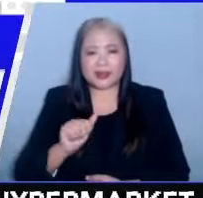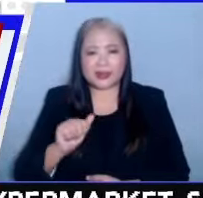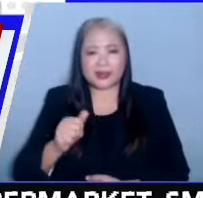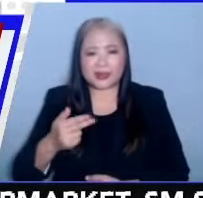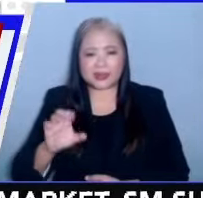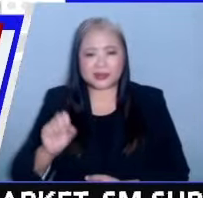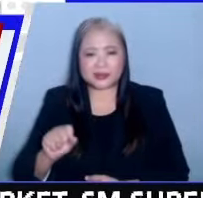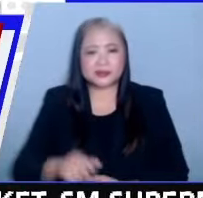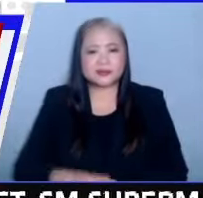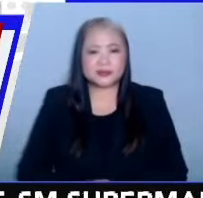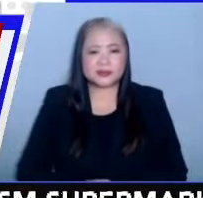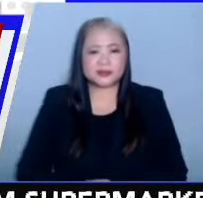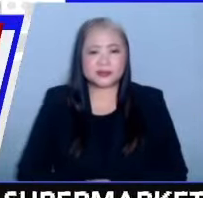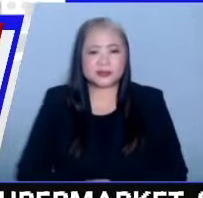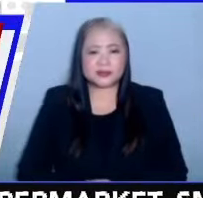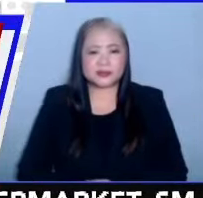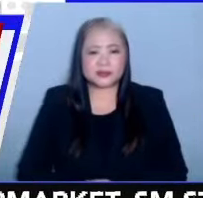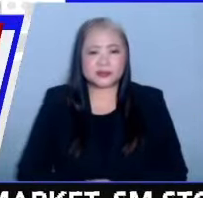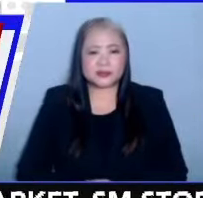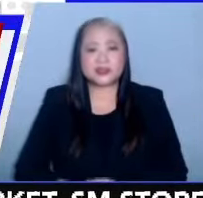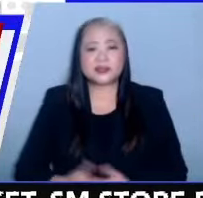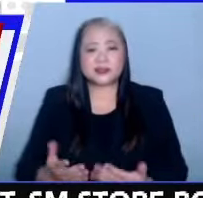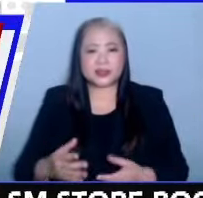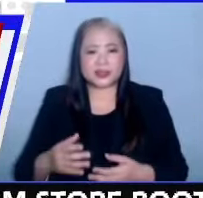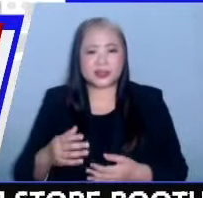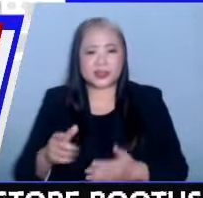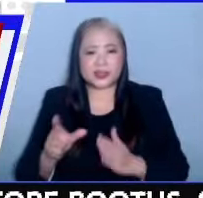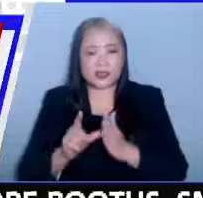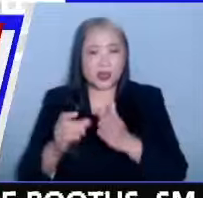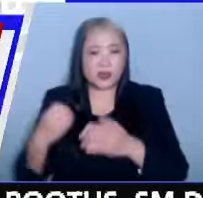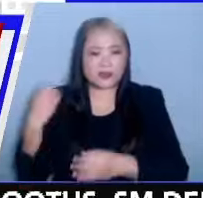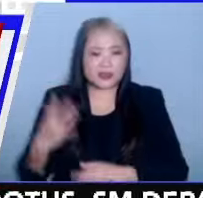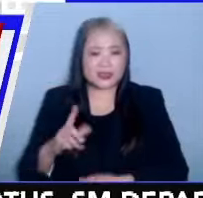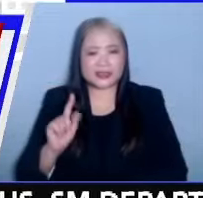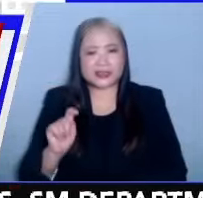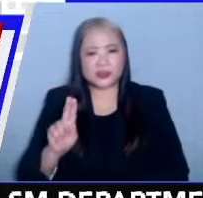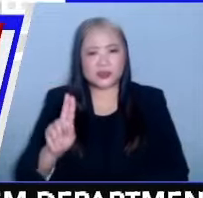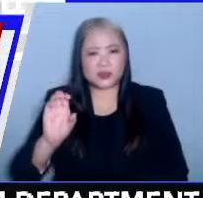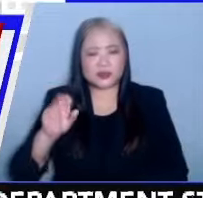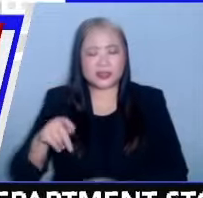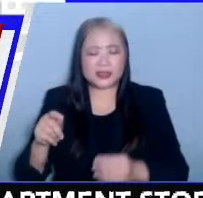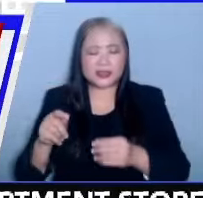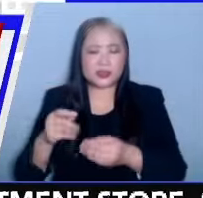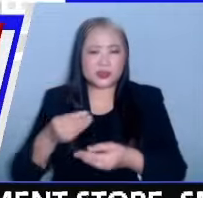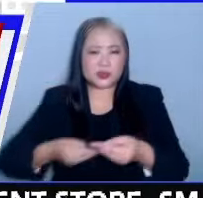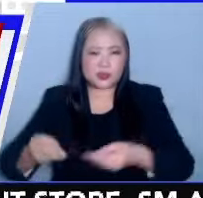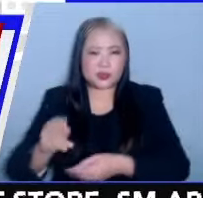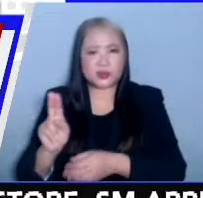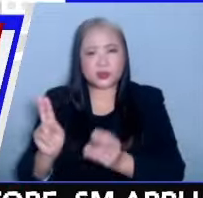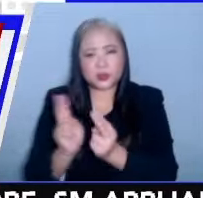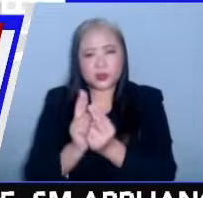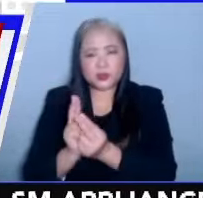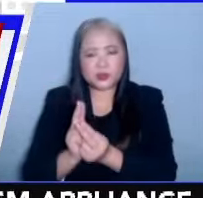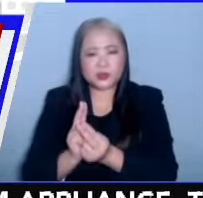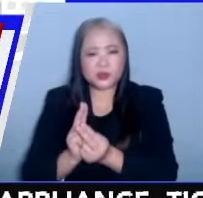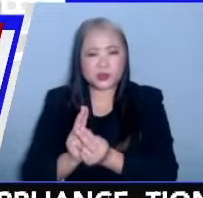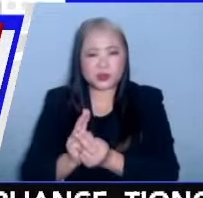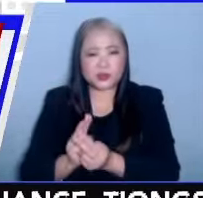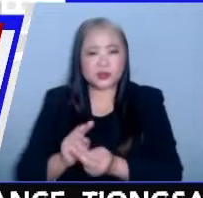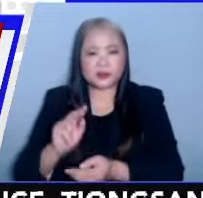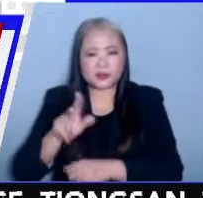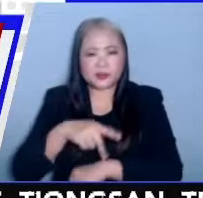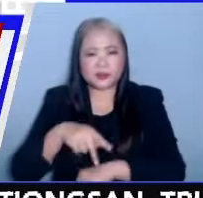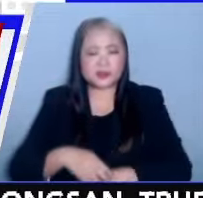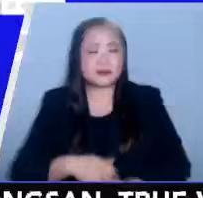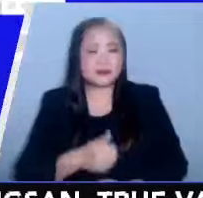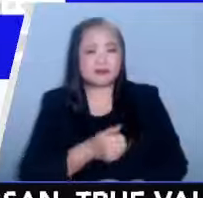Congress of the Philippines Magandang umaga Paul magandang umaga po Miss Susan at sa lat po ng ating mga viewers mm